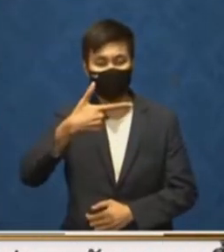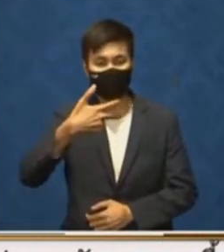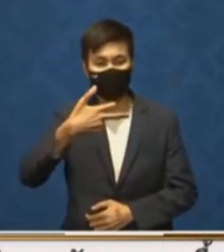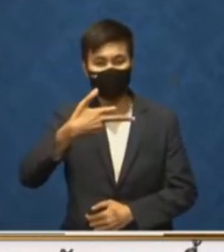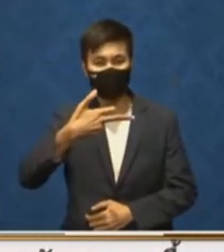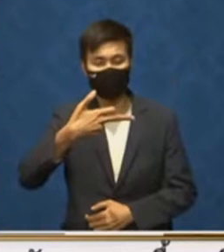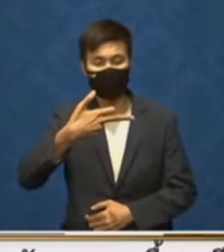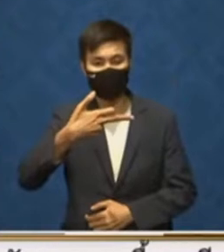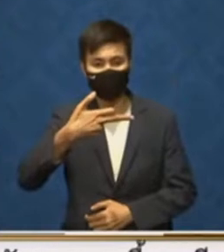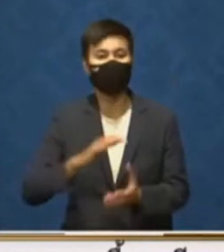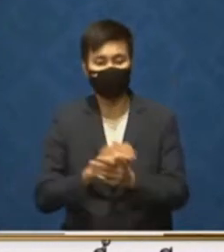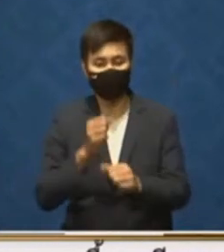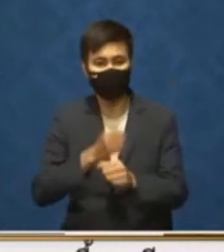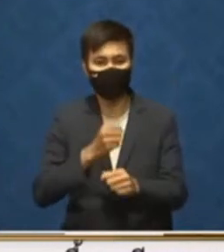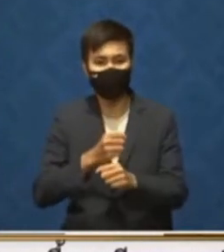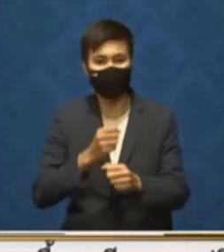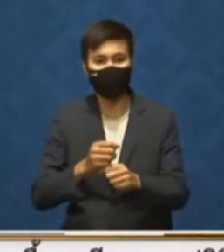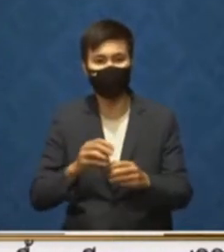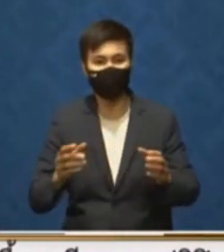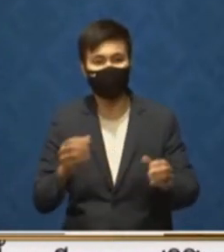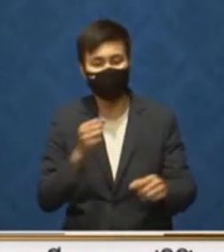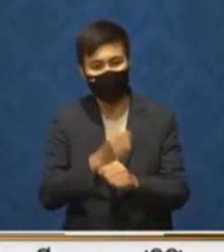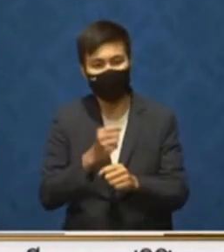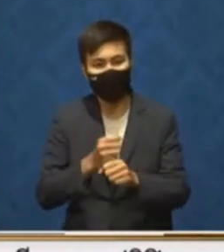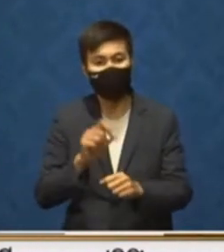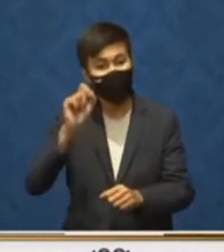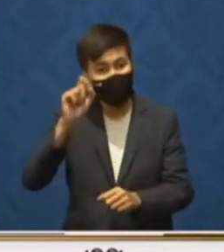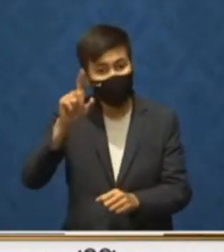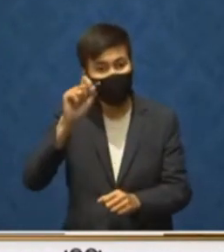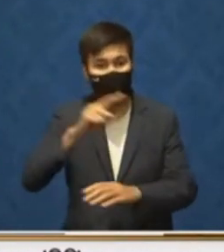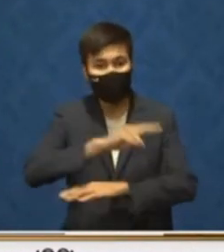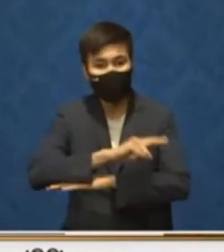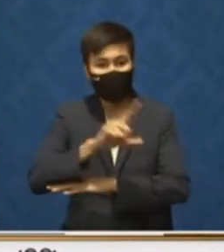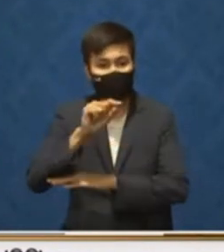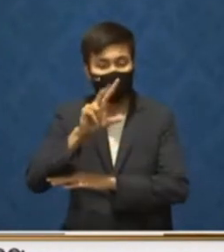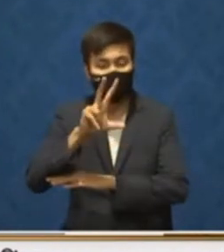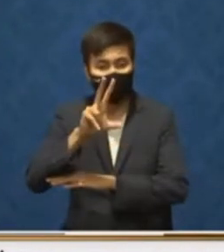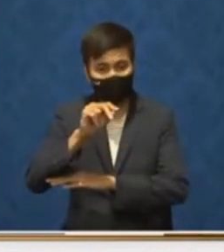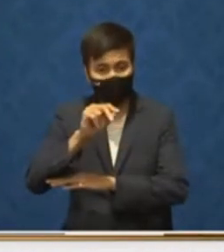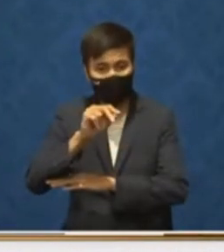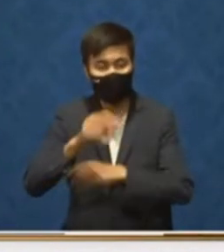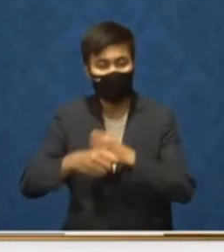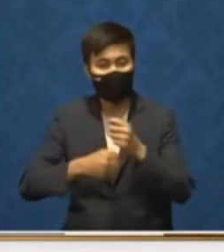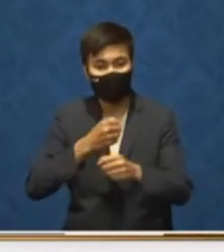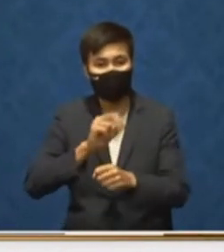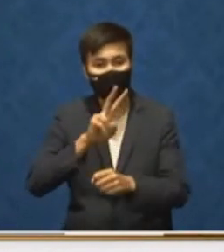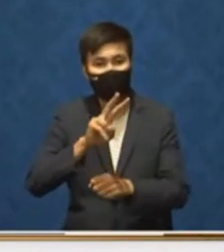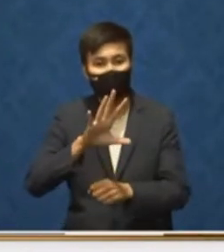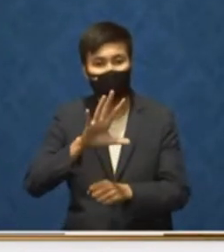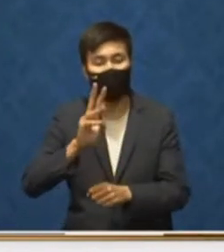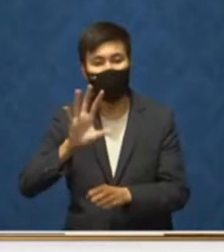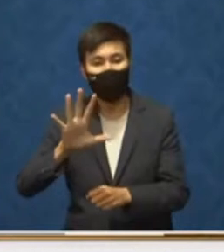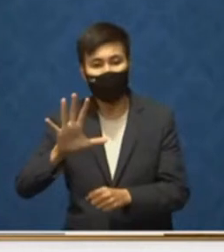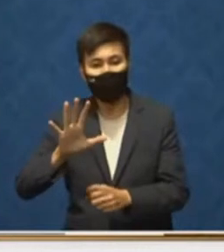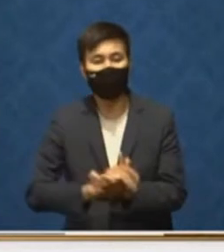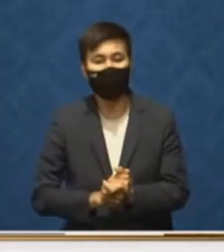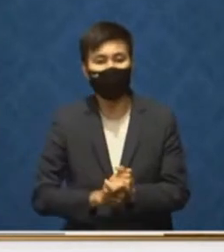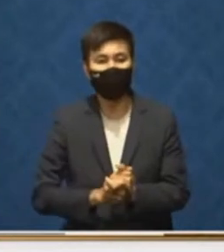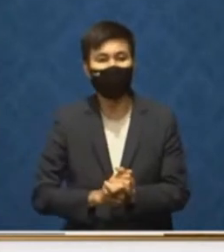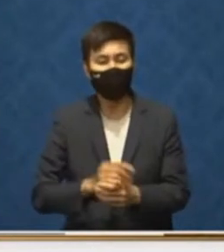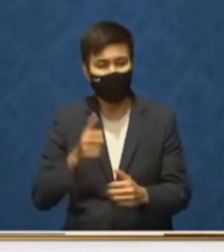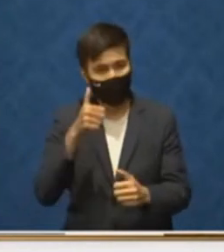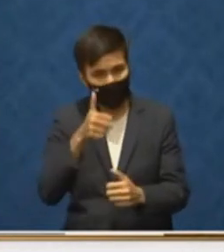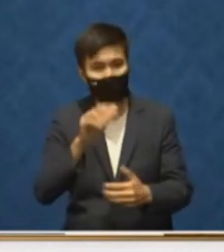ทำให้ผมการเป็นงานตามแผนฟื้นฟูล่าสุดและวันที่ 30ไม่ยอมจะไม่ต้อง 15ดีกว่าเป้าหมายที่วางไว้นะครับ